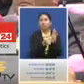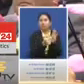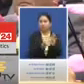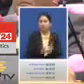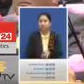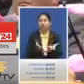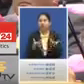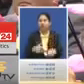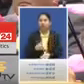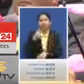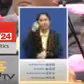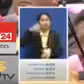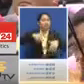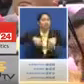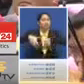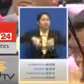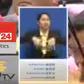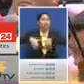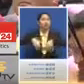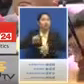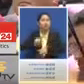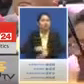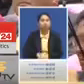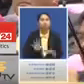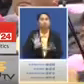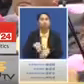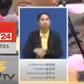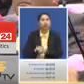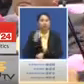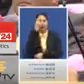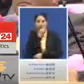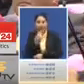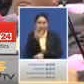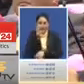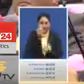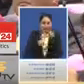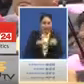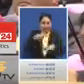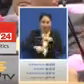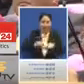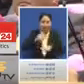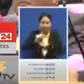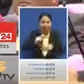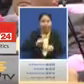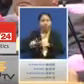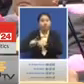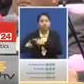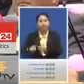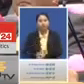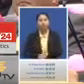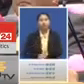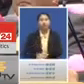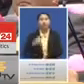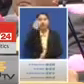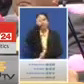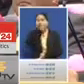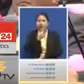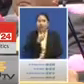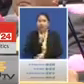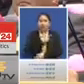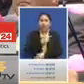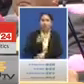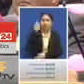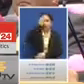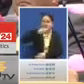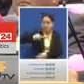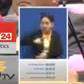าชนต้องเป็นแมงเม่าใครไปยึดกุมตลาดไว้กลไกการตลาดกัญชาอยู่ในมือใครกว่าชาวบ้